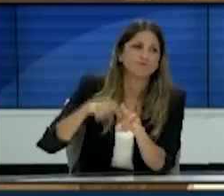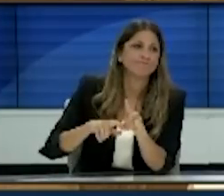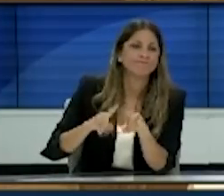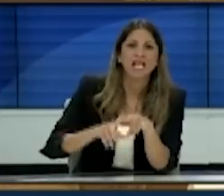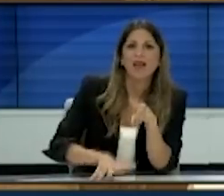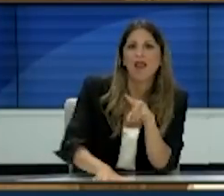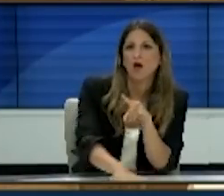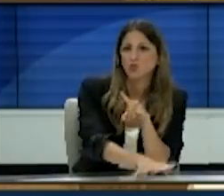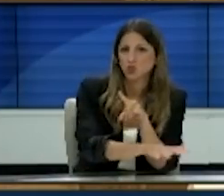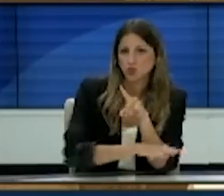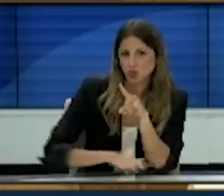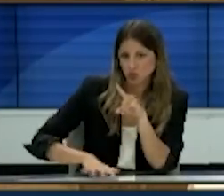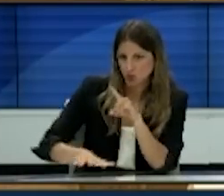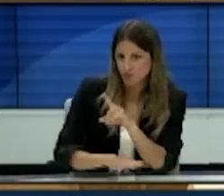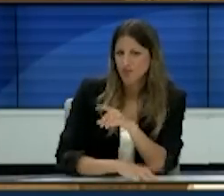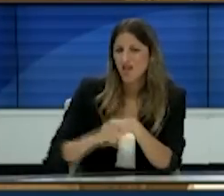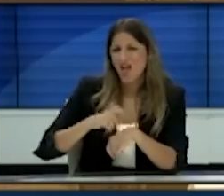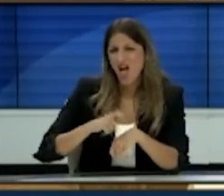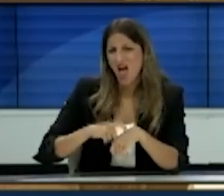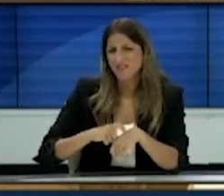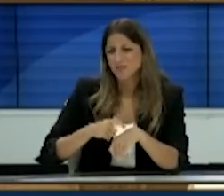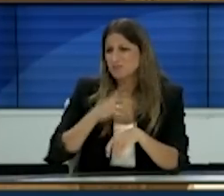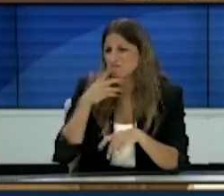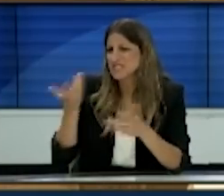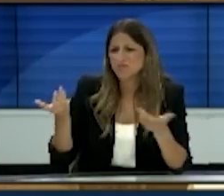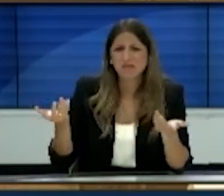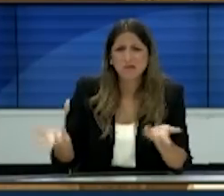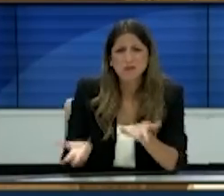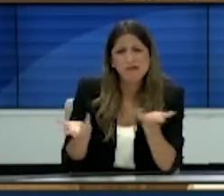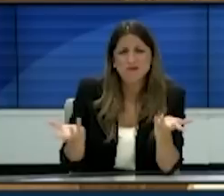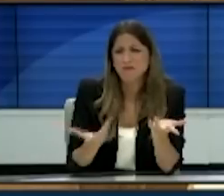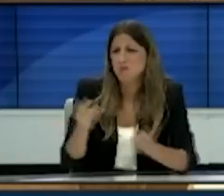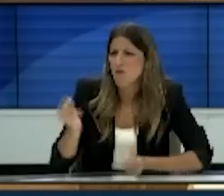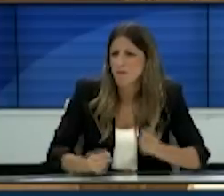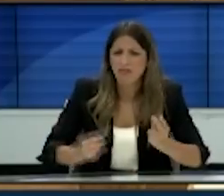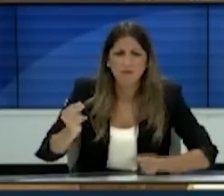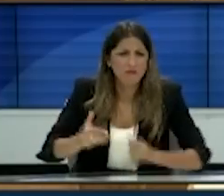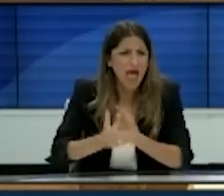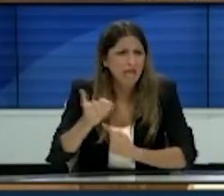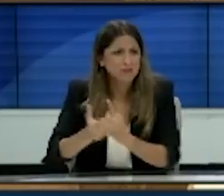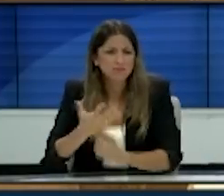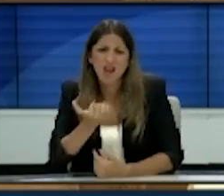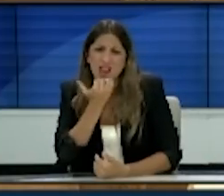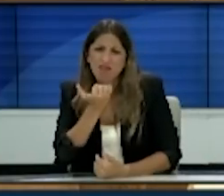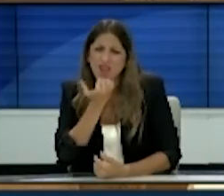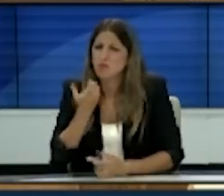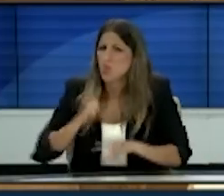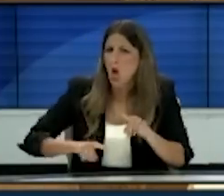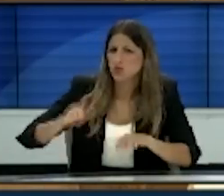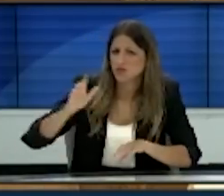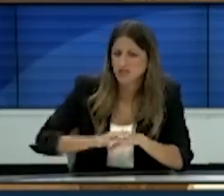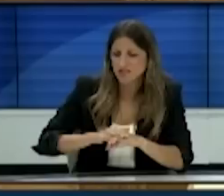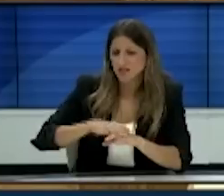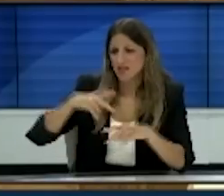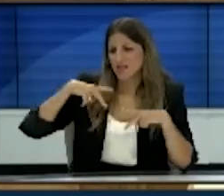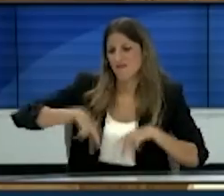ανατροπής εκβάθρων όλου αυτού του σάπιου οικοδομήματος που δημιουργήσατε ο ένας μετά τον άλλον μέσα